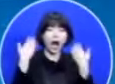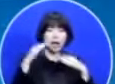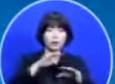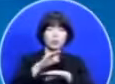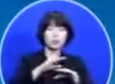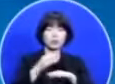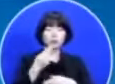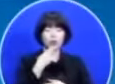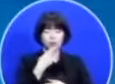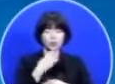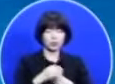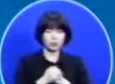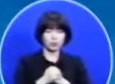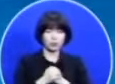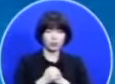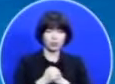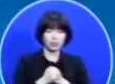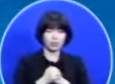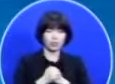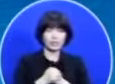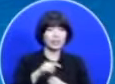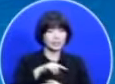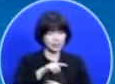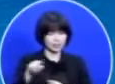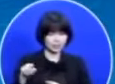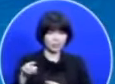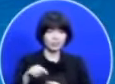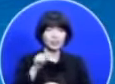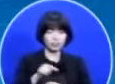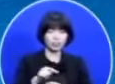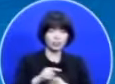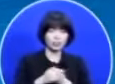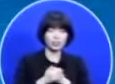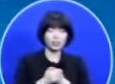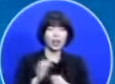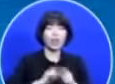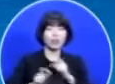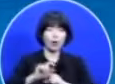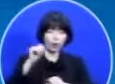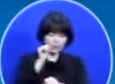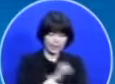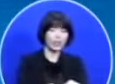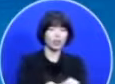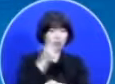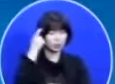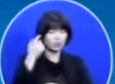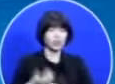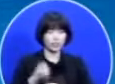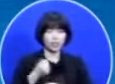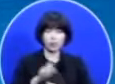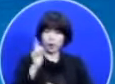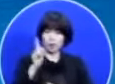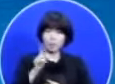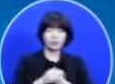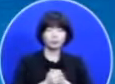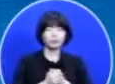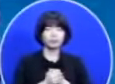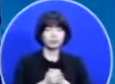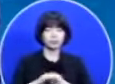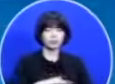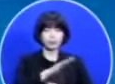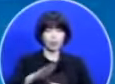안하더라구요 그들은 그것이 더 잘하는 거라고 생각을 하더라 한번은 아